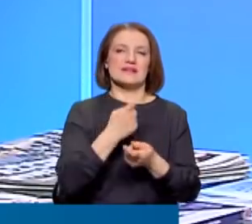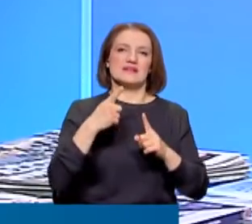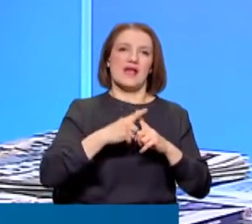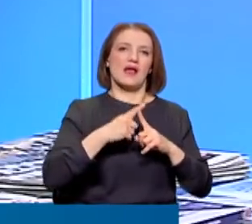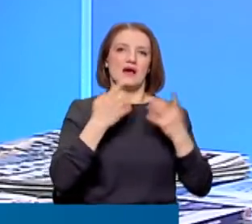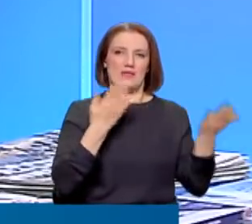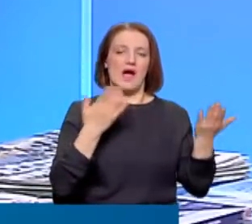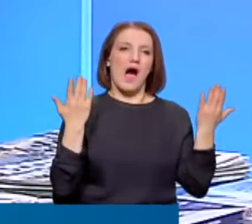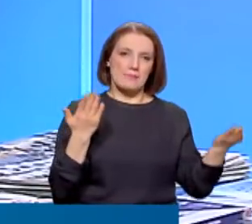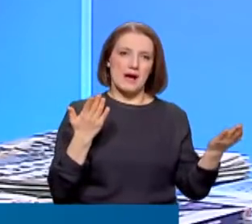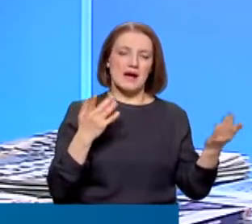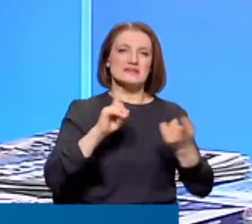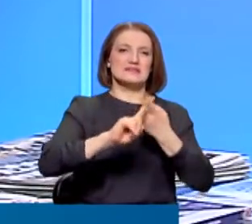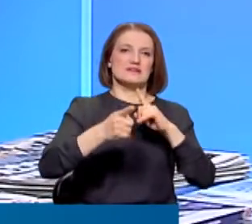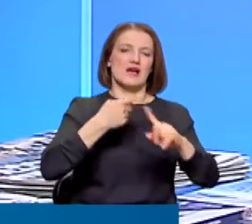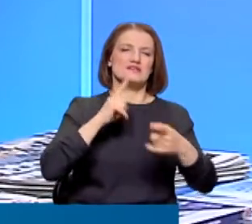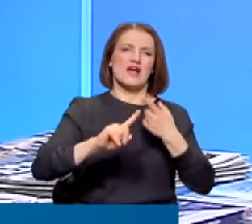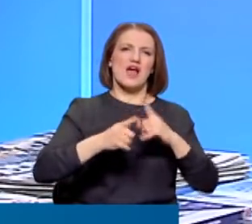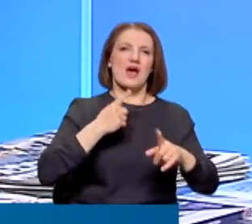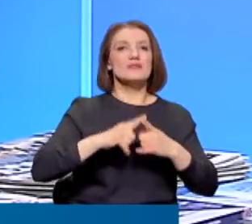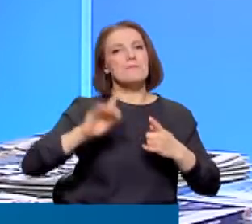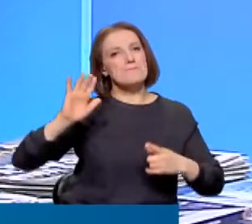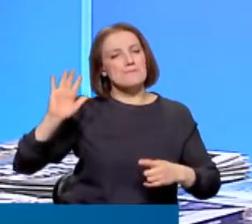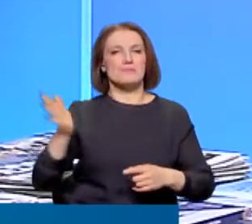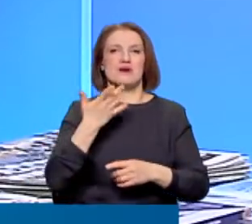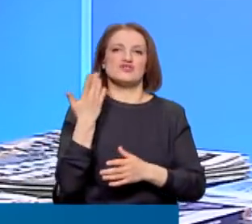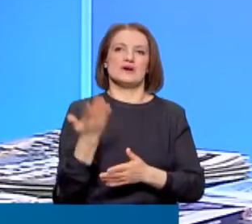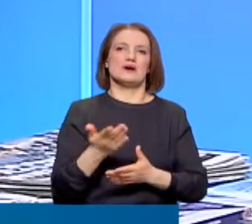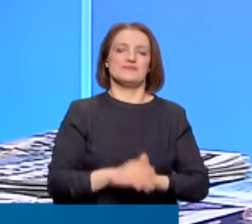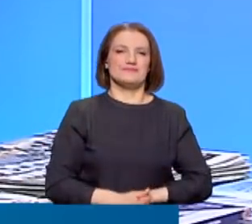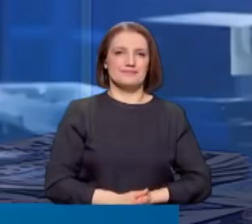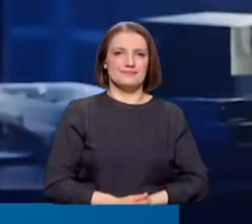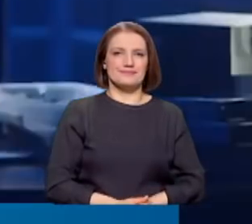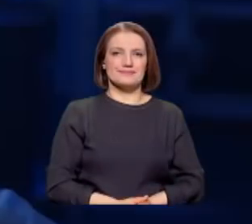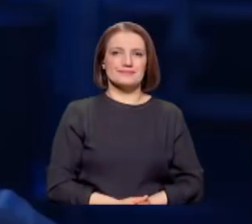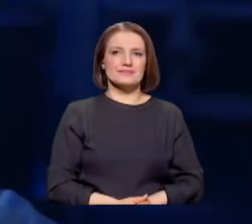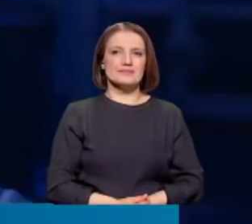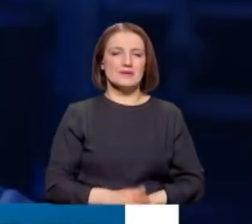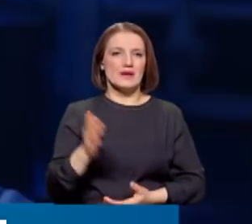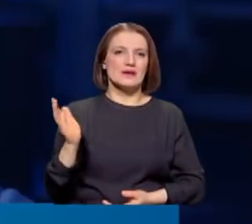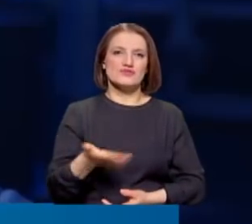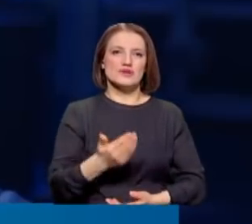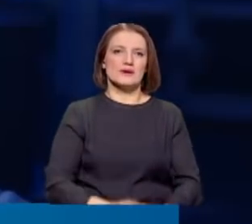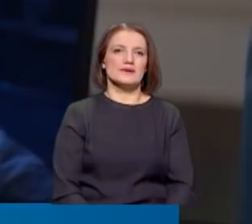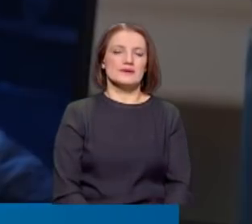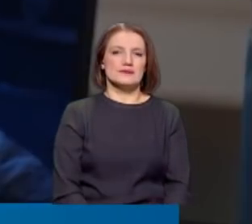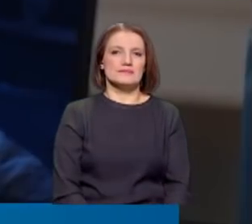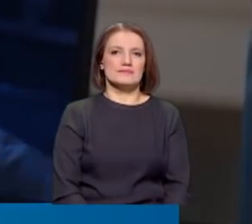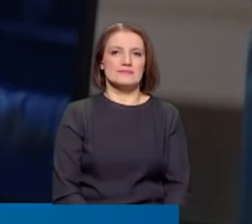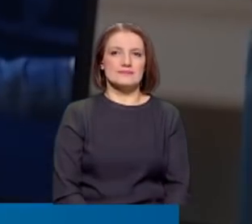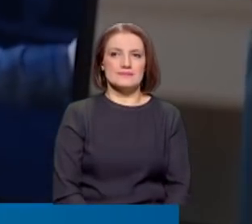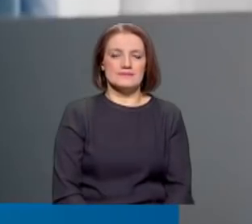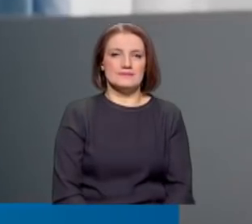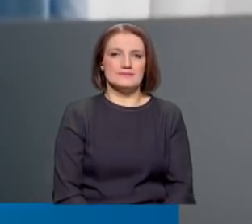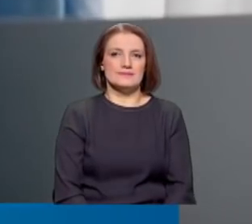tarkan'a Ve Siyaset bambaşka yerlere savrulup bu içe geçen calbet bu da